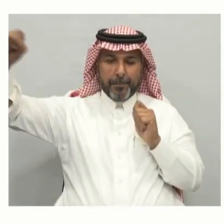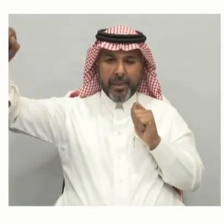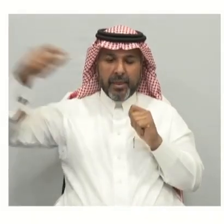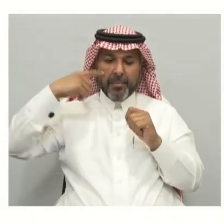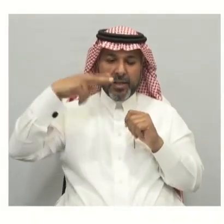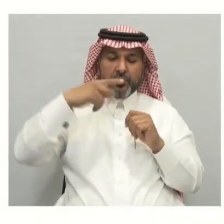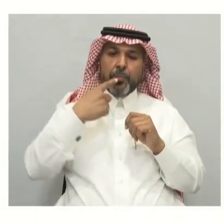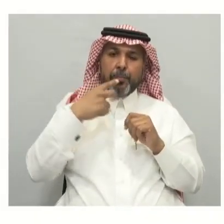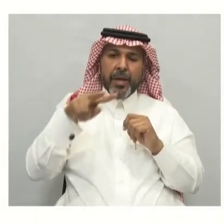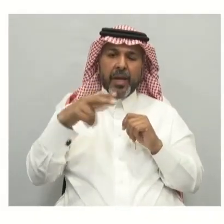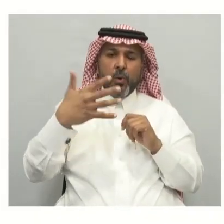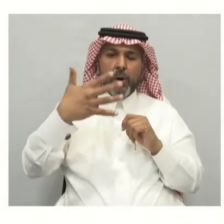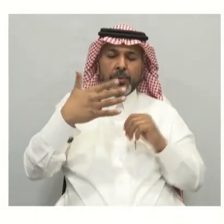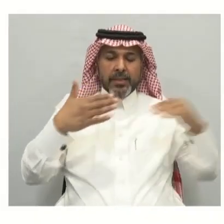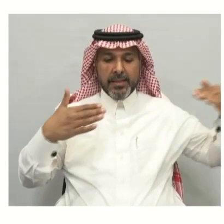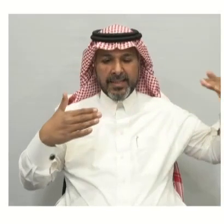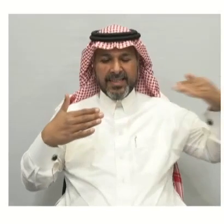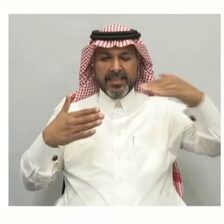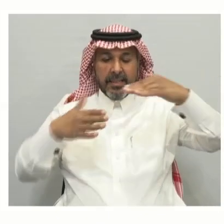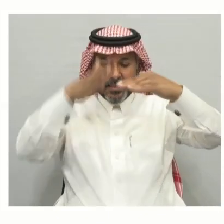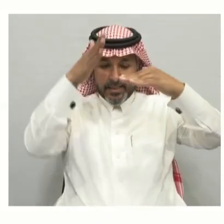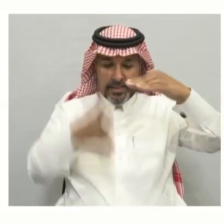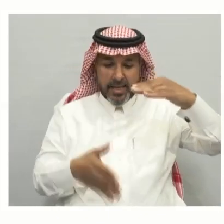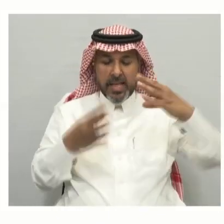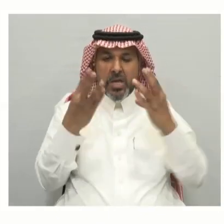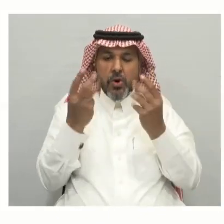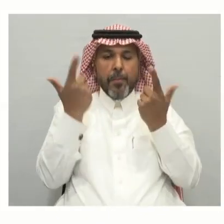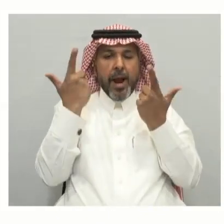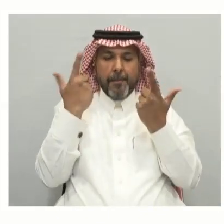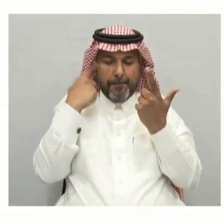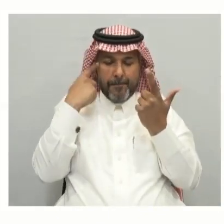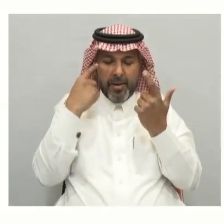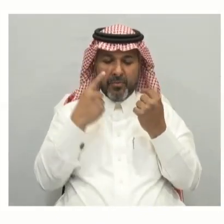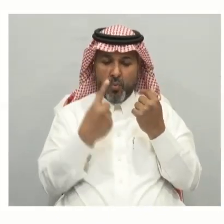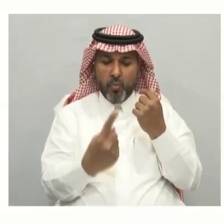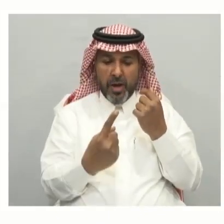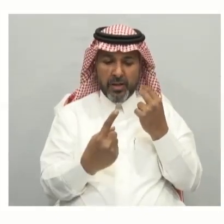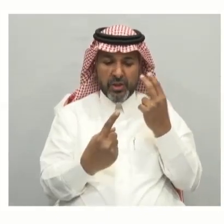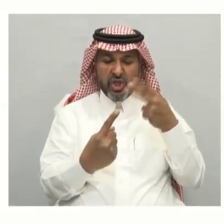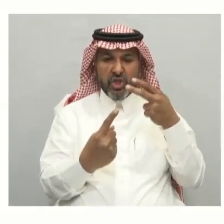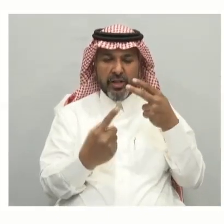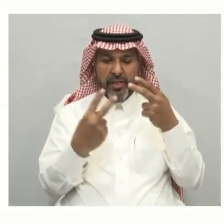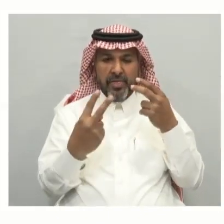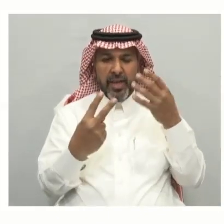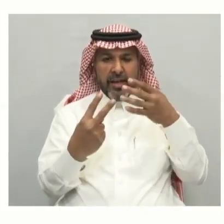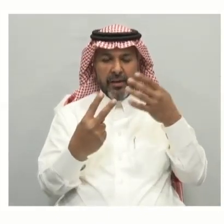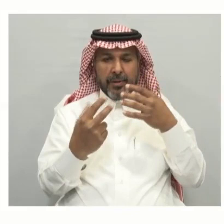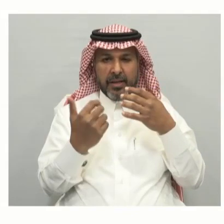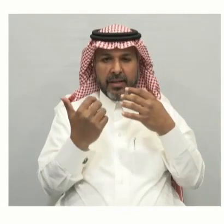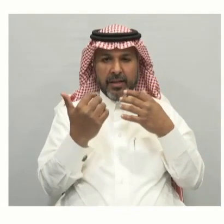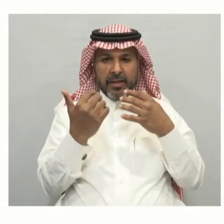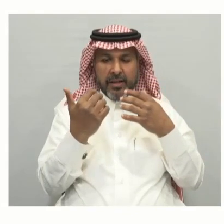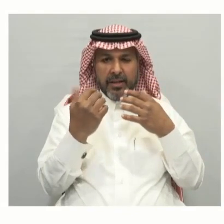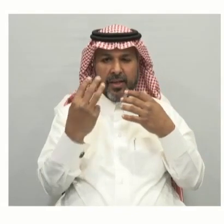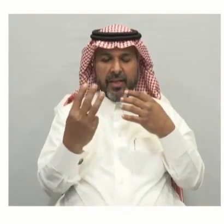ماذا نفعل نعم لدينا في هذا الرسم او التمثيل بالنقاط المحور الافقي يمثل الايام والمحور